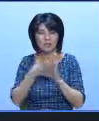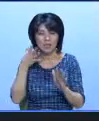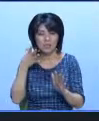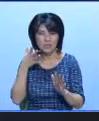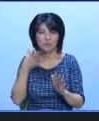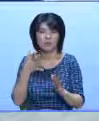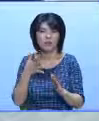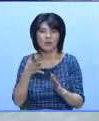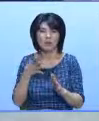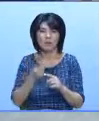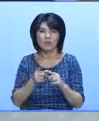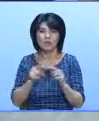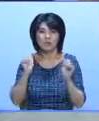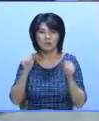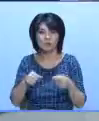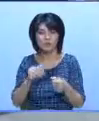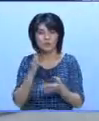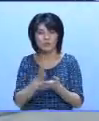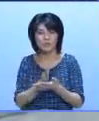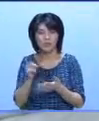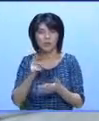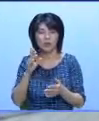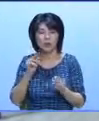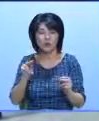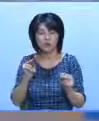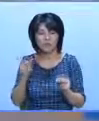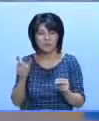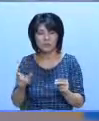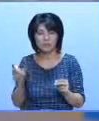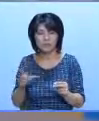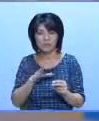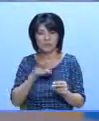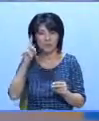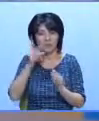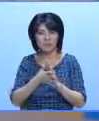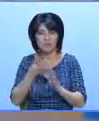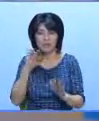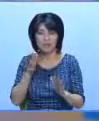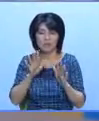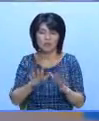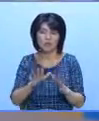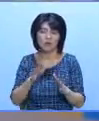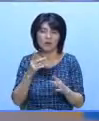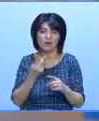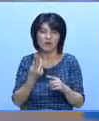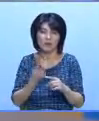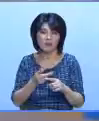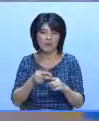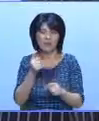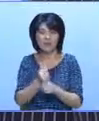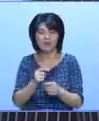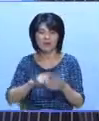мазмұны бойынша педагогтардың жұмысы жеңілдегенімен оқушылардың жүктемелері артып отыр. Бұл жиынның негізгі мақсаты да осында – жүйені